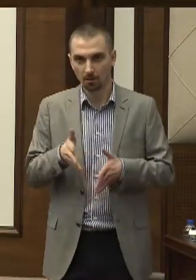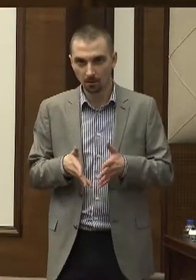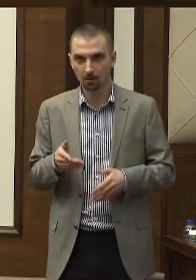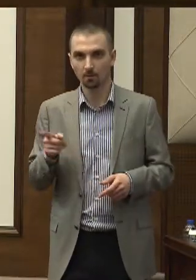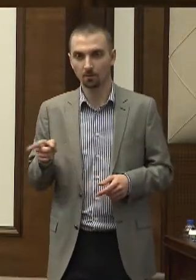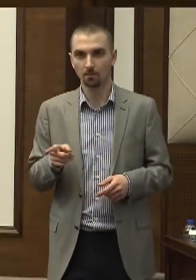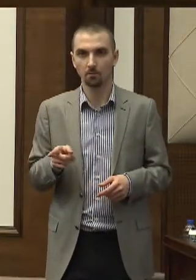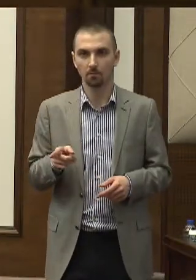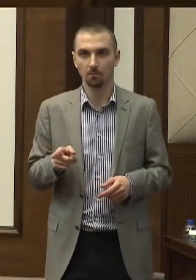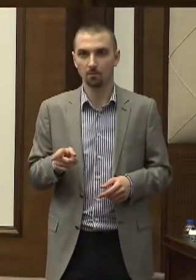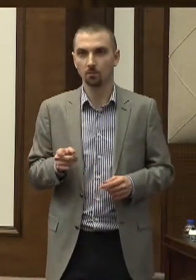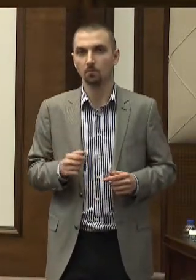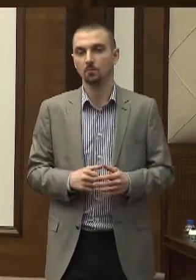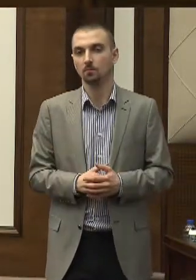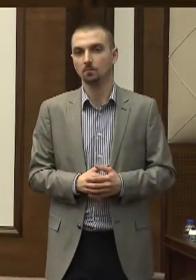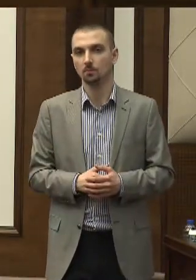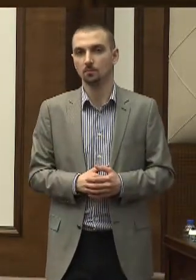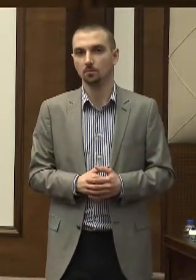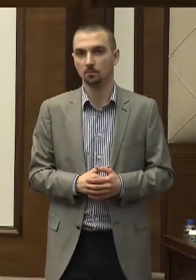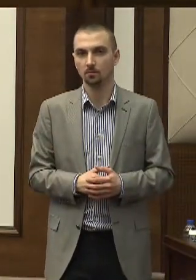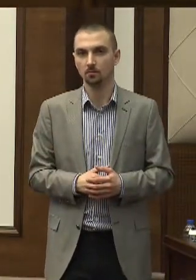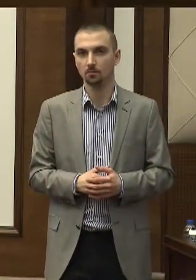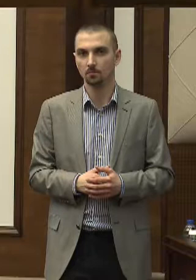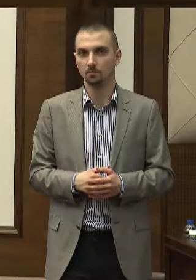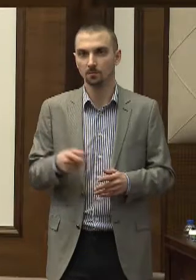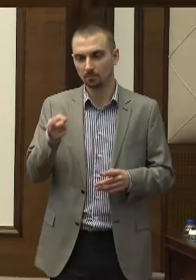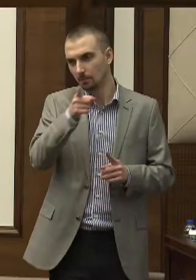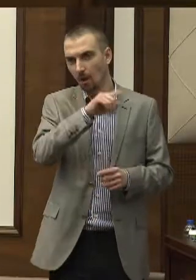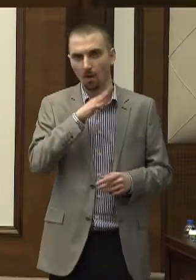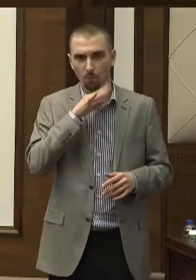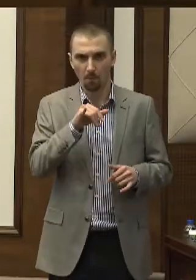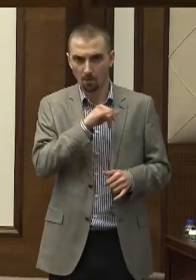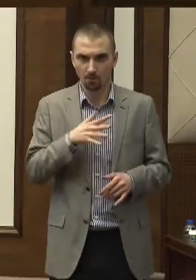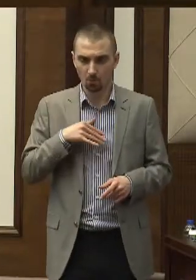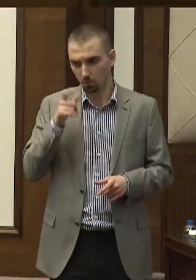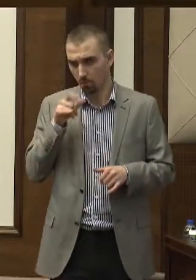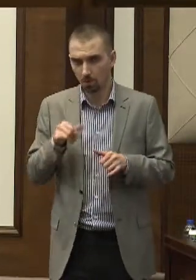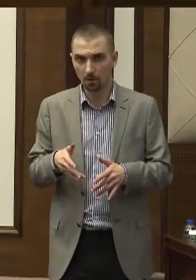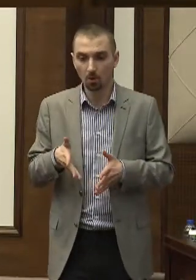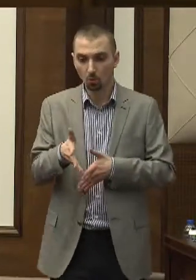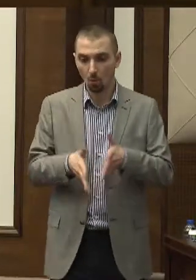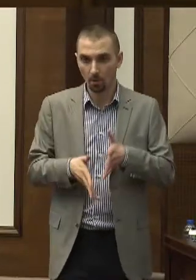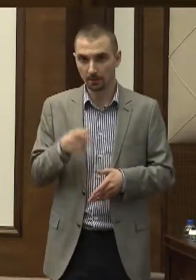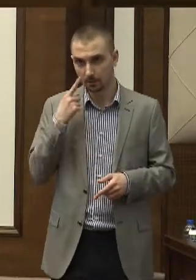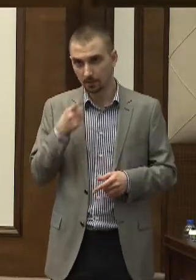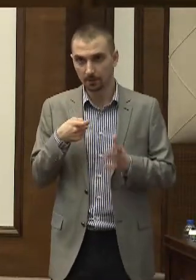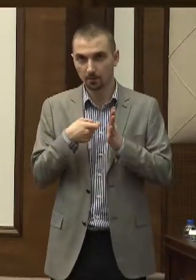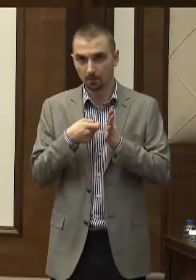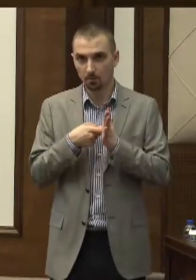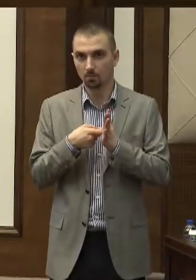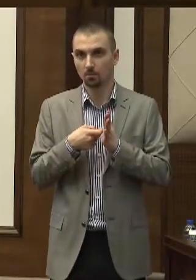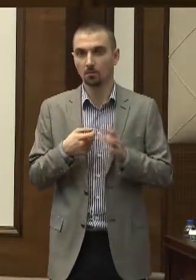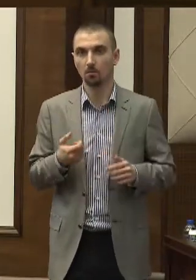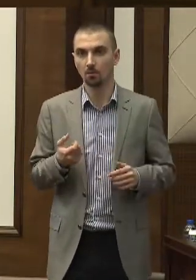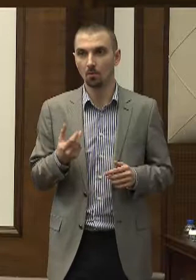Caddesi. Dünyanın her yerinde böyle. Gidin Henry 1, Henry 2, Henry 3 gider böyle. Sokağın isminin eğer